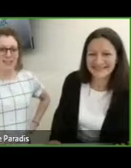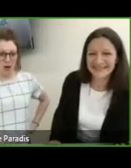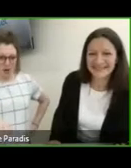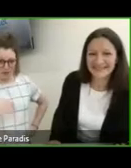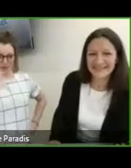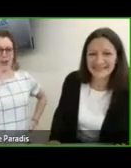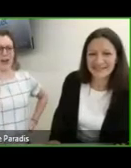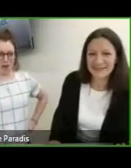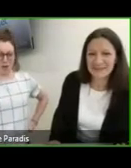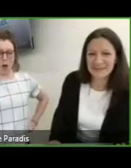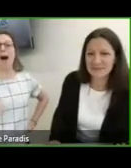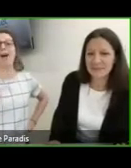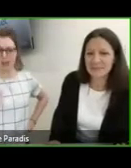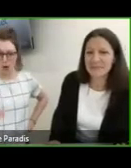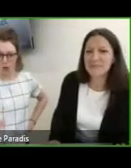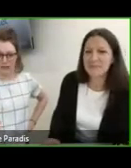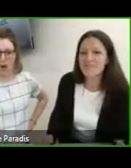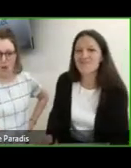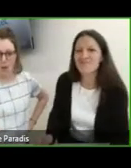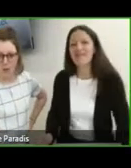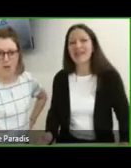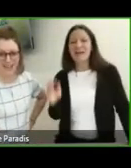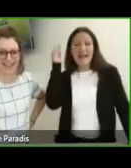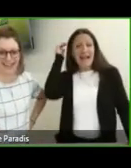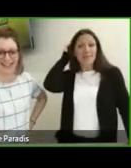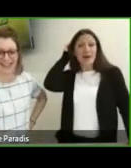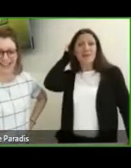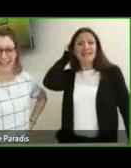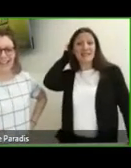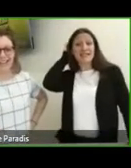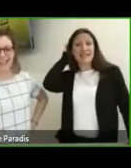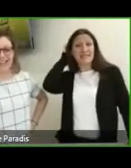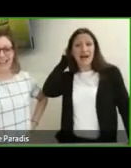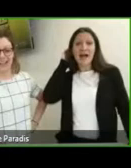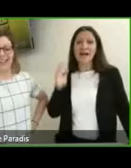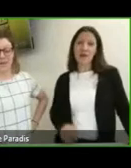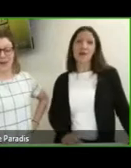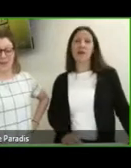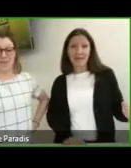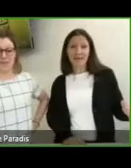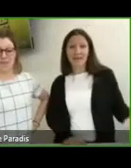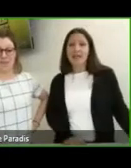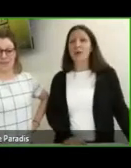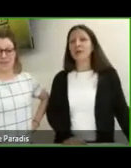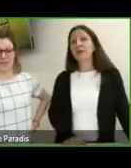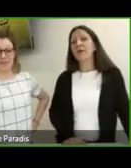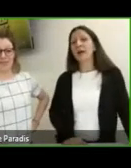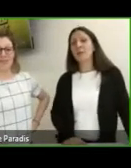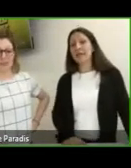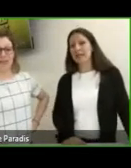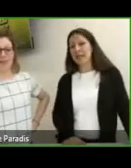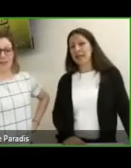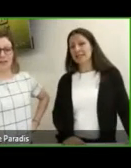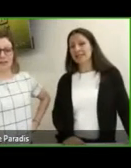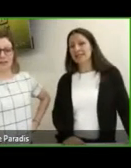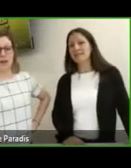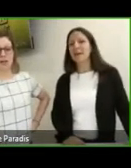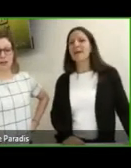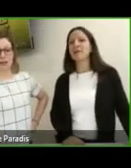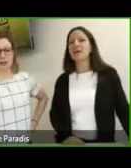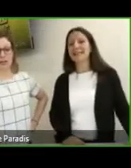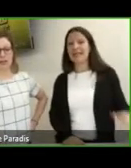qui dit 9, donc on pense qu'on est bon. Bien, la réponse est effectivement 8. Donc, 81% des Canadiens